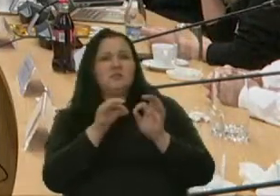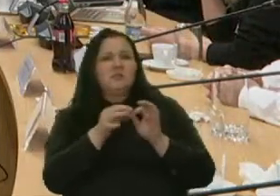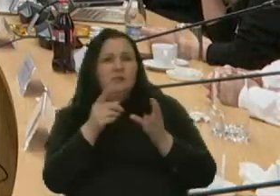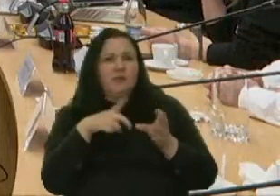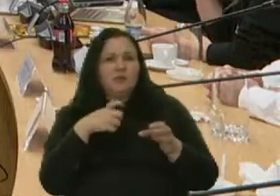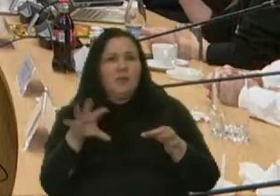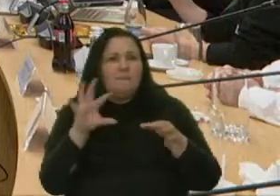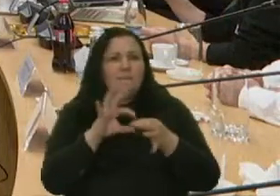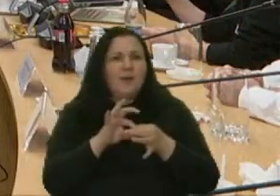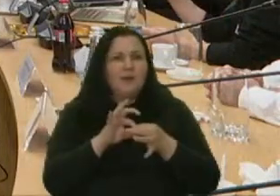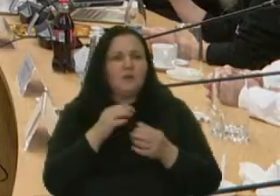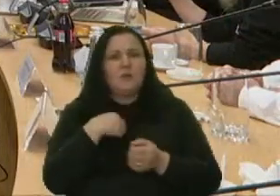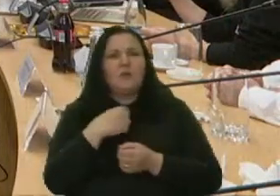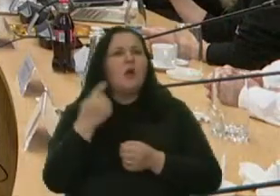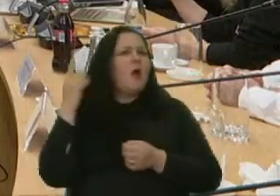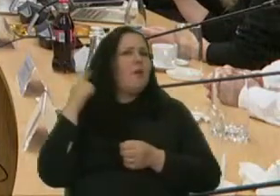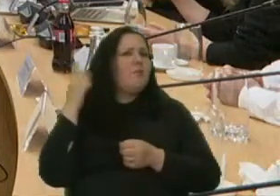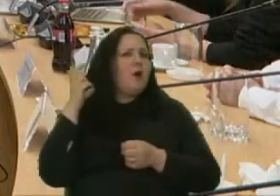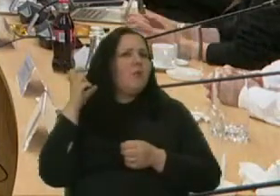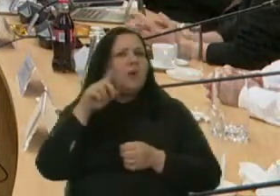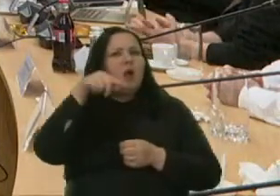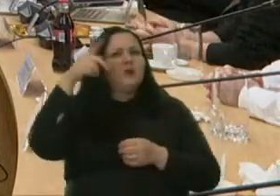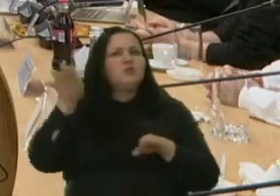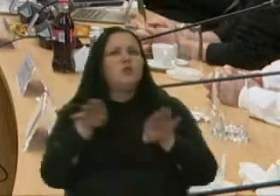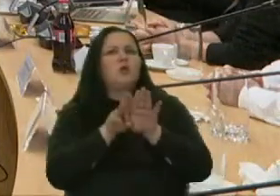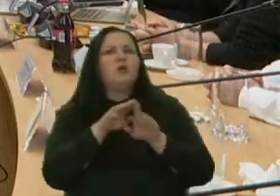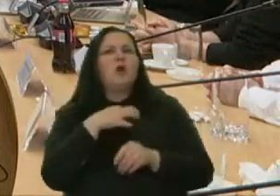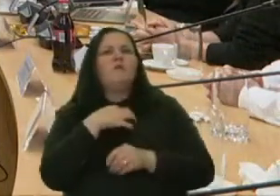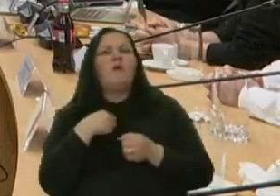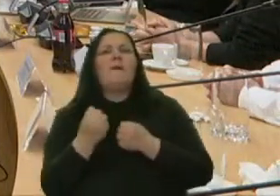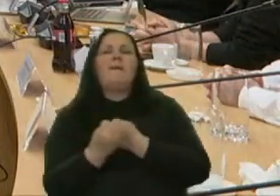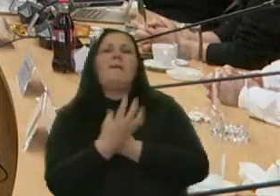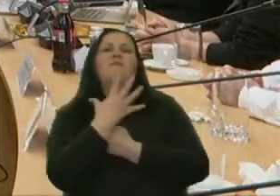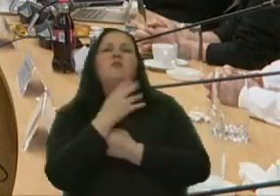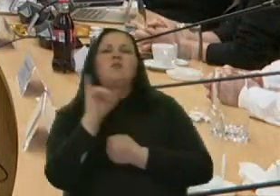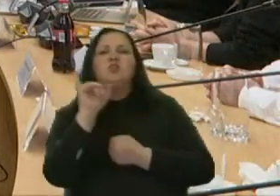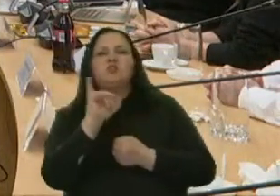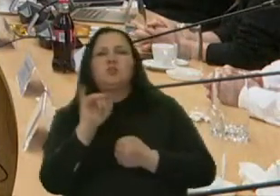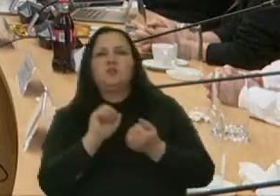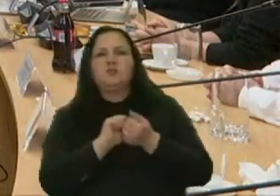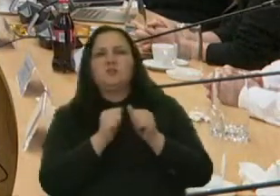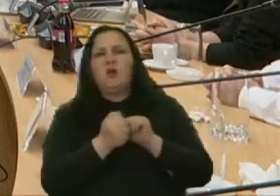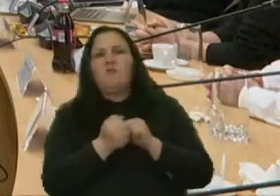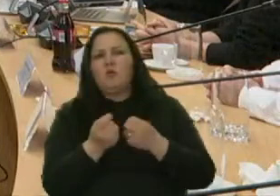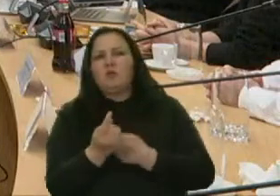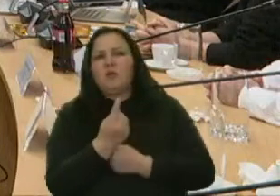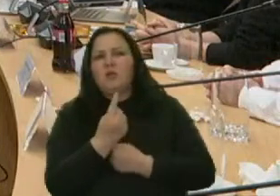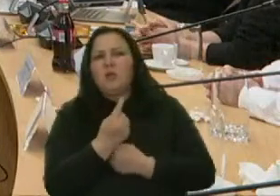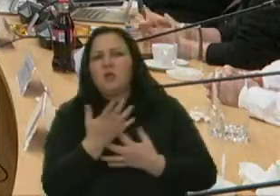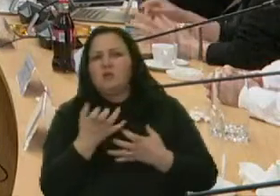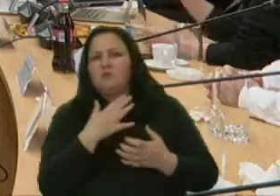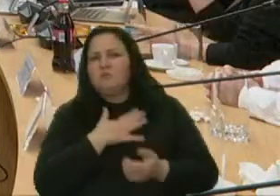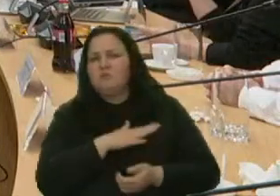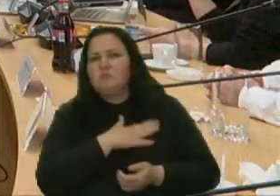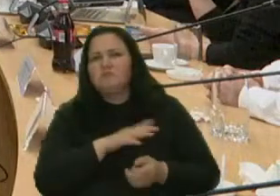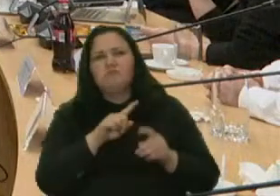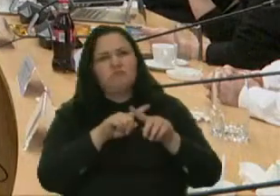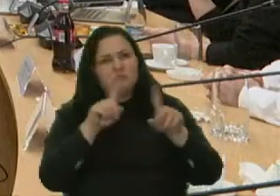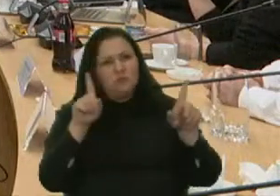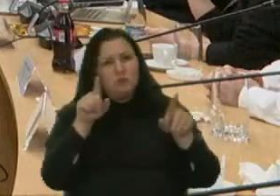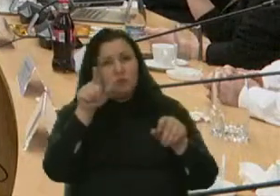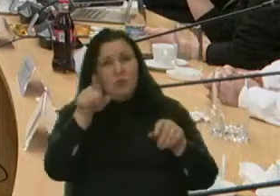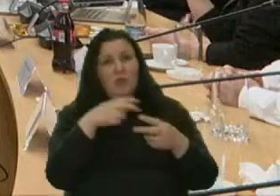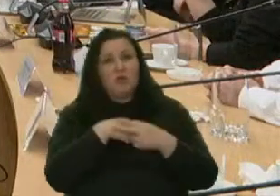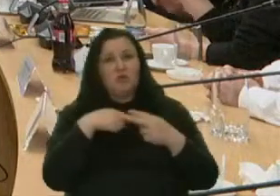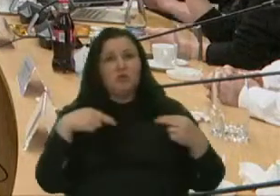sparte eu n am auzit pe alți colegi de ai mei sau pe mine să spun domnule am fost influențat de cineva sau am făcut clientelism de o anumită natură ci pur și simplu am